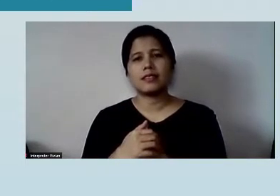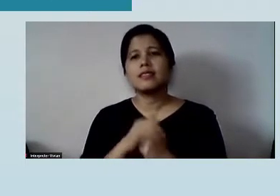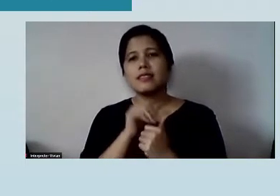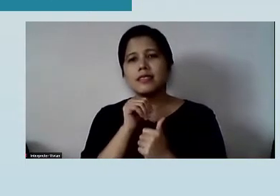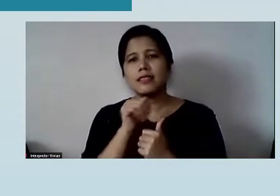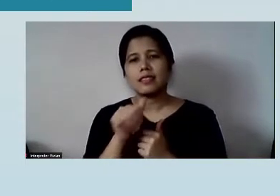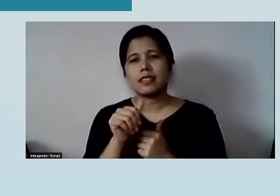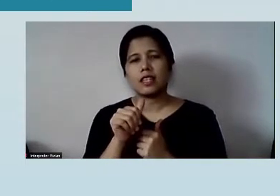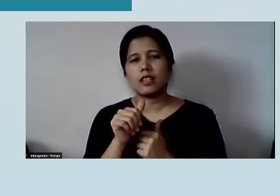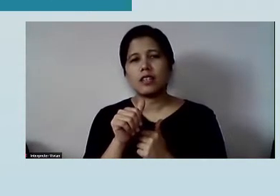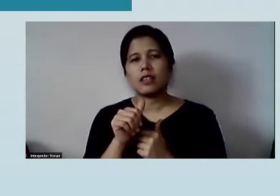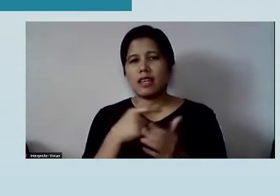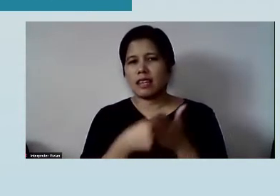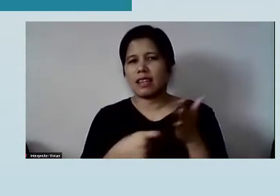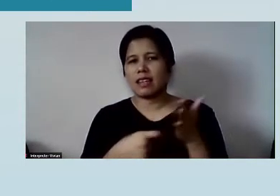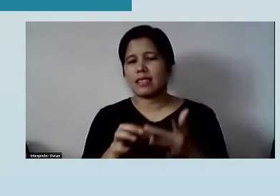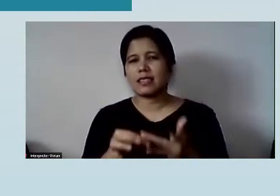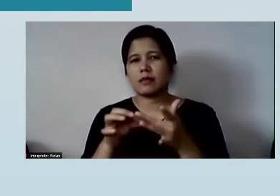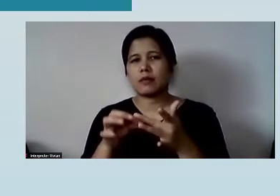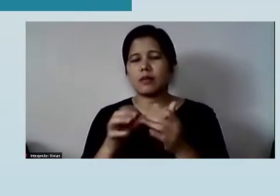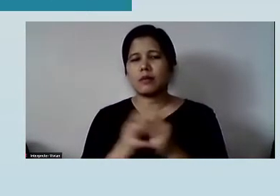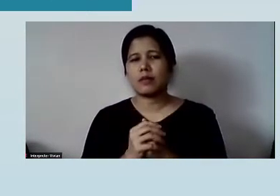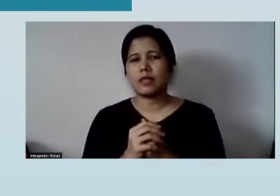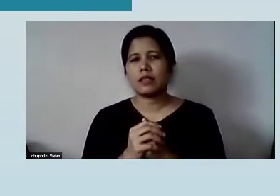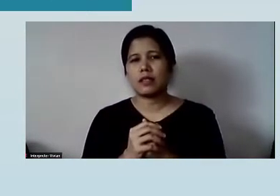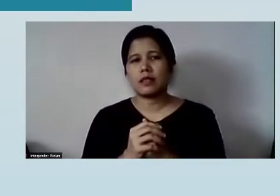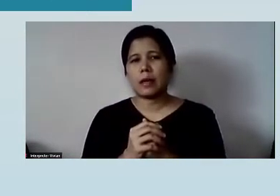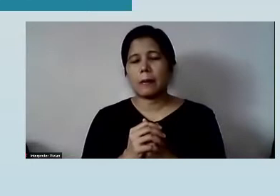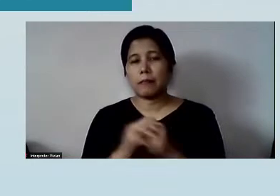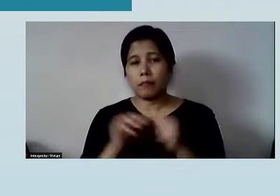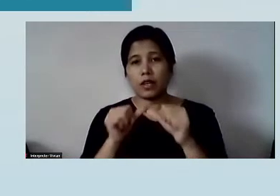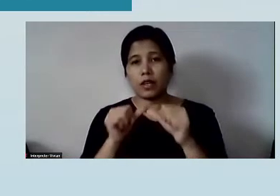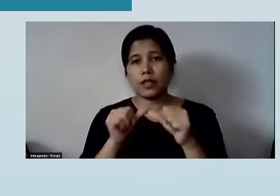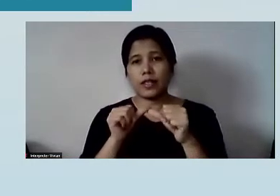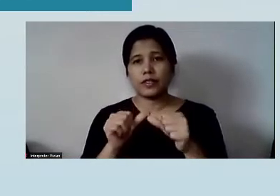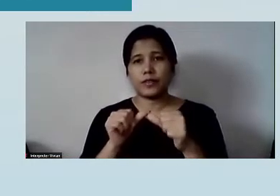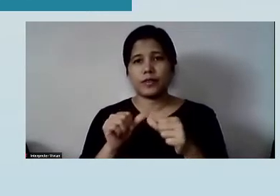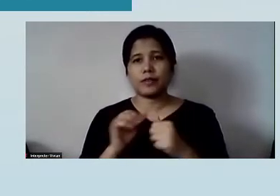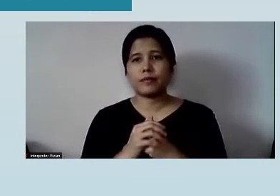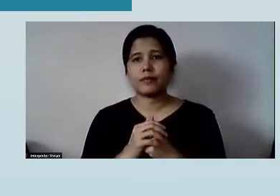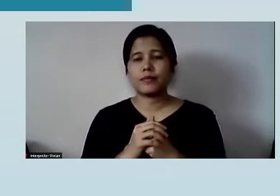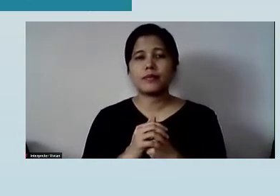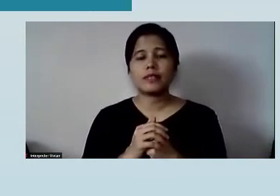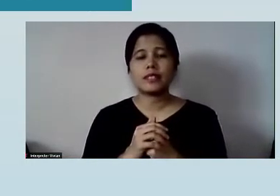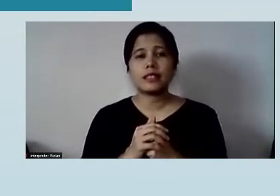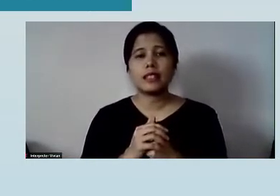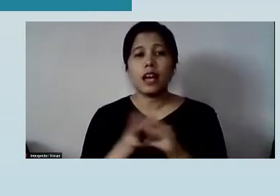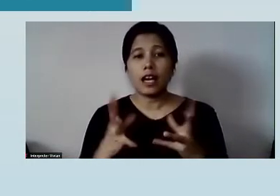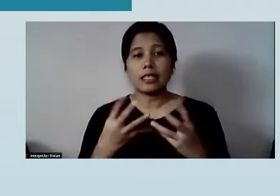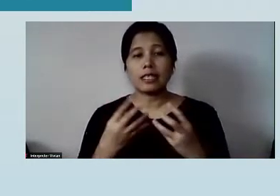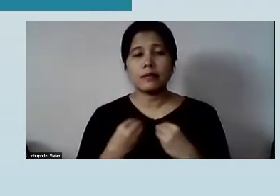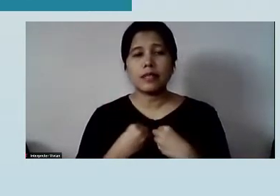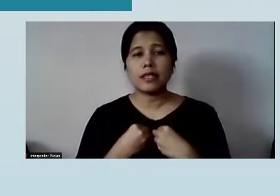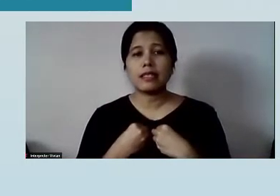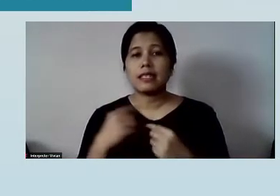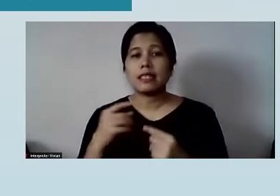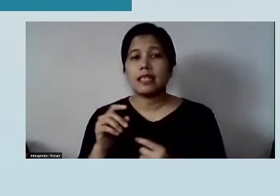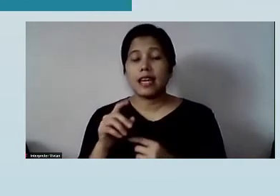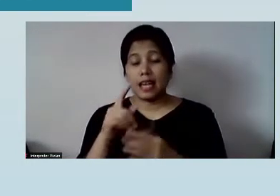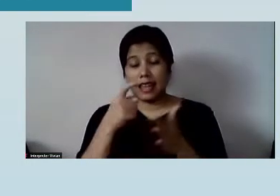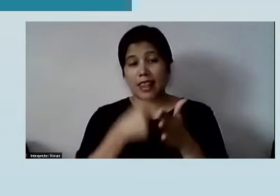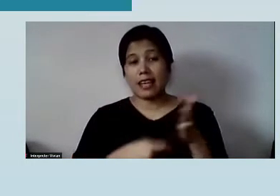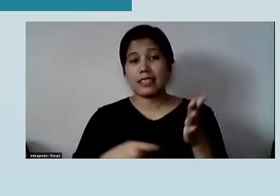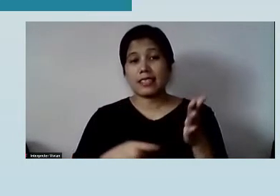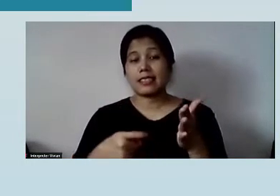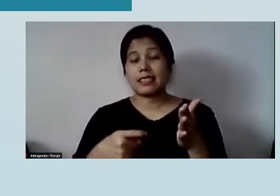tax incentives. Dapat yung continuing, no? Kasi ang claim ng tax incentives mo in the